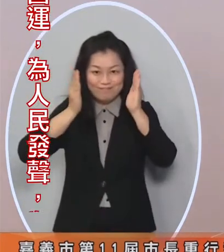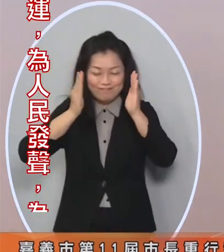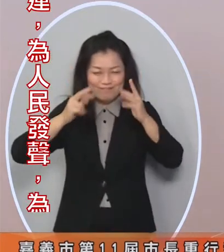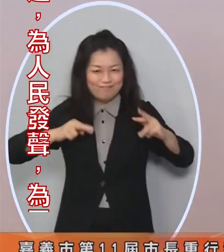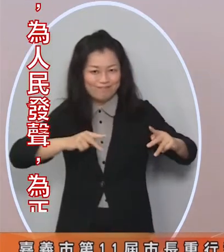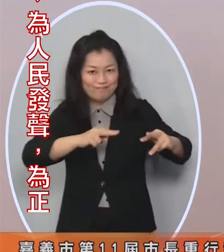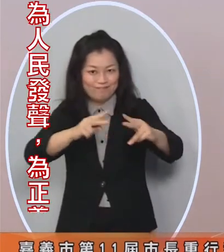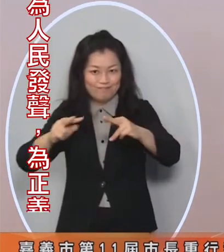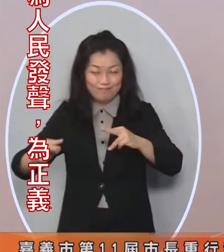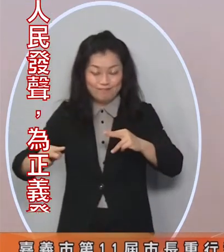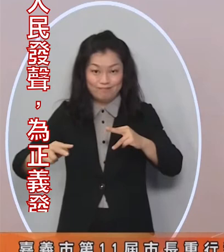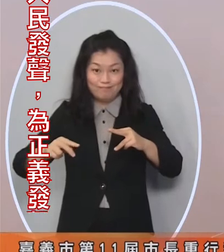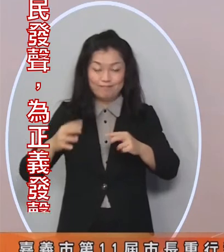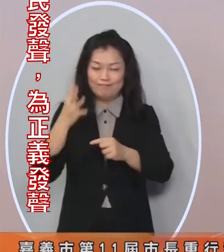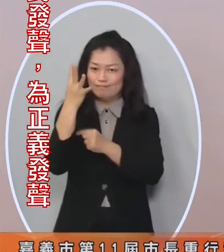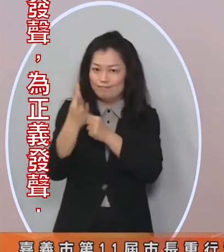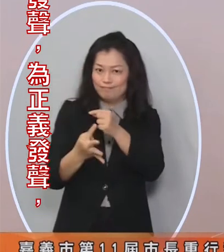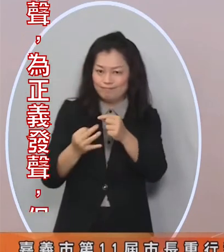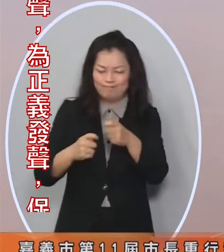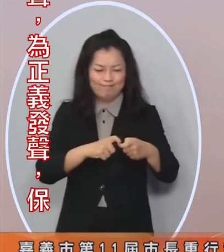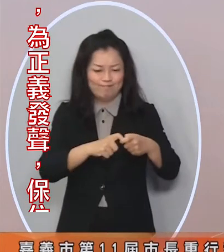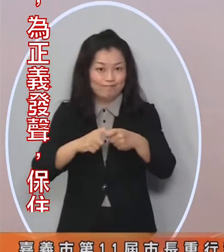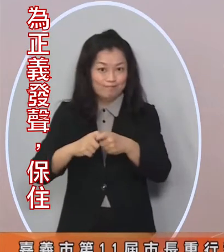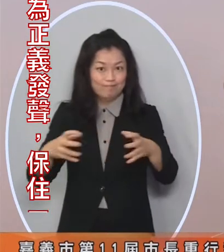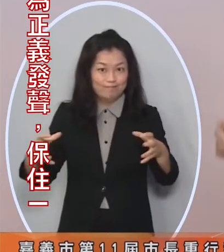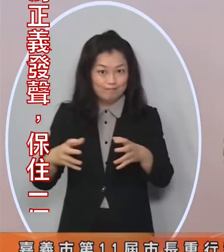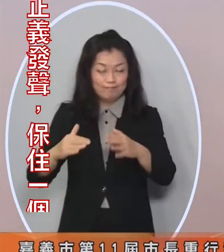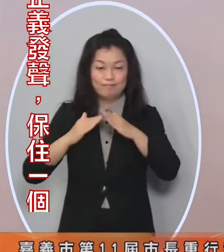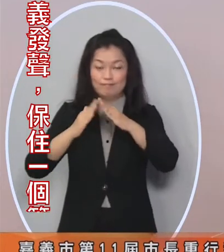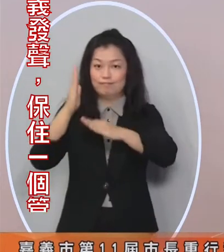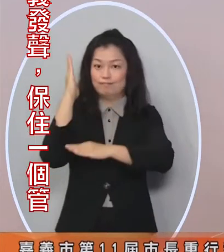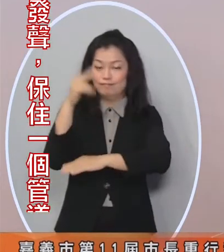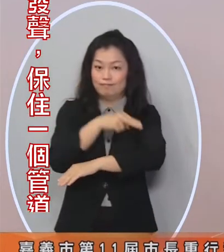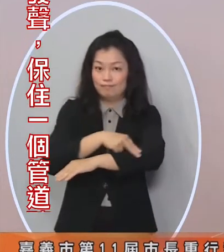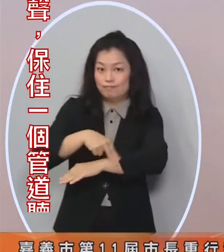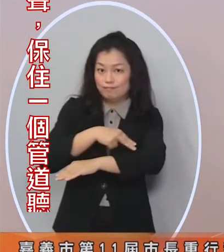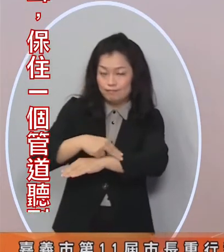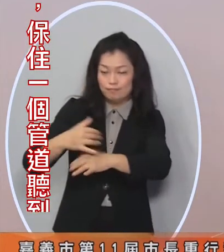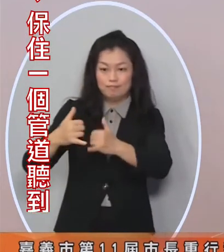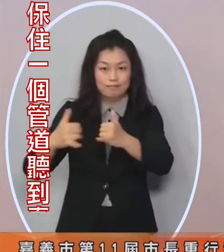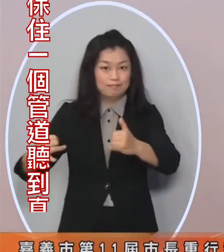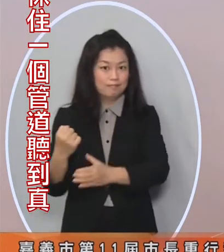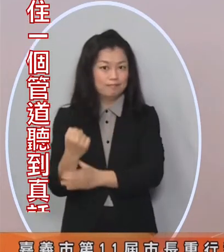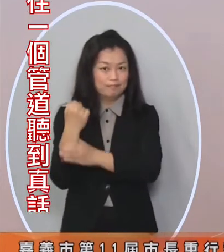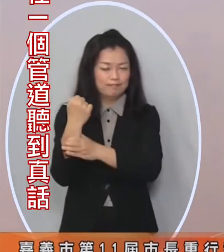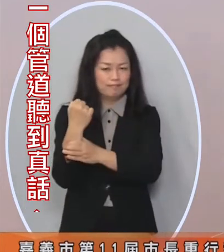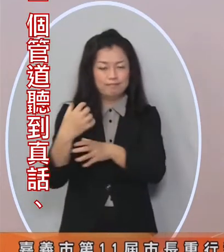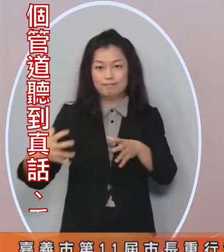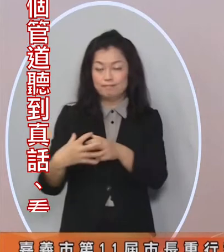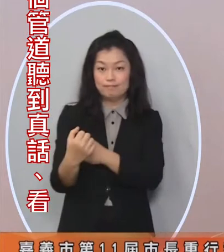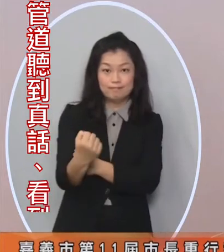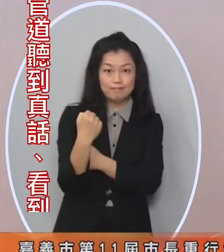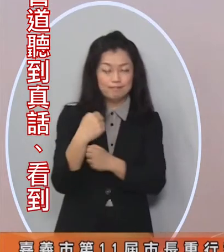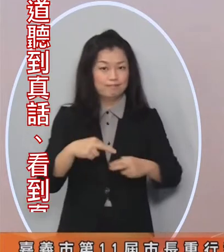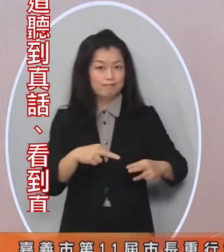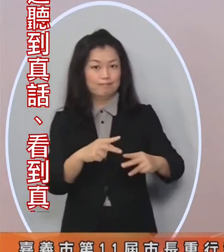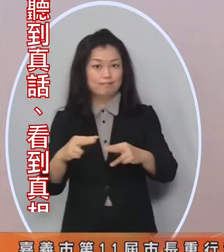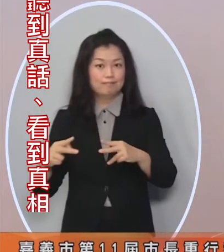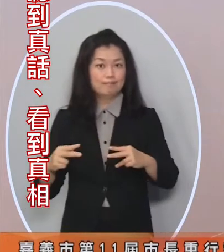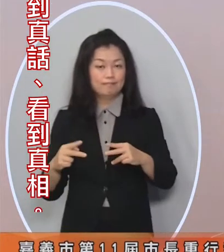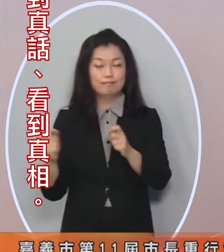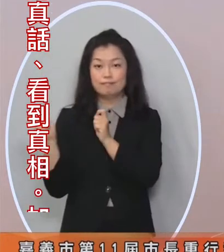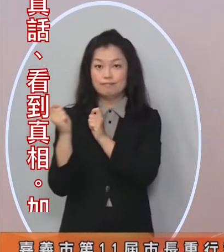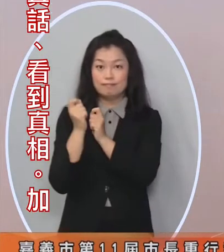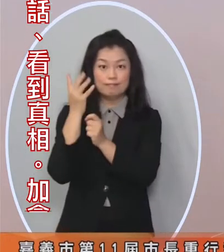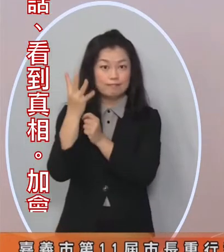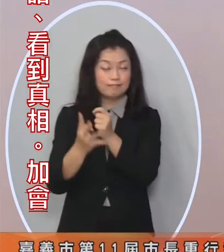来，咱的团结，伫市政团队的规划，咱的乡亲的支持，大家人拍拼，咱甲看卖。接近